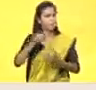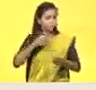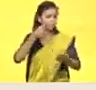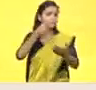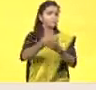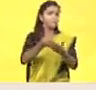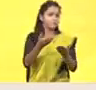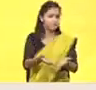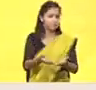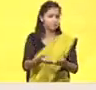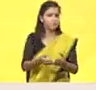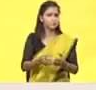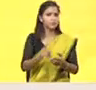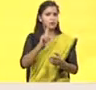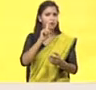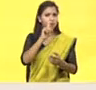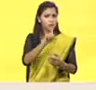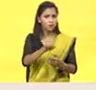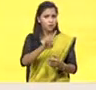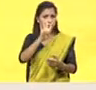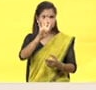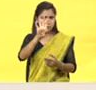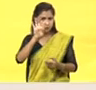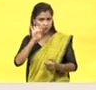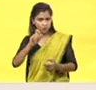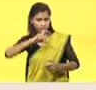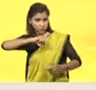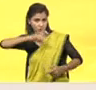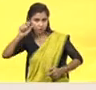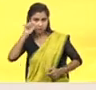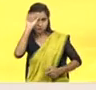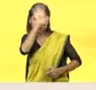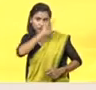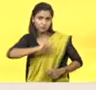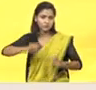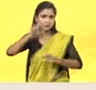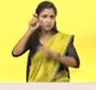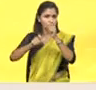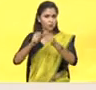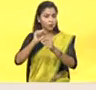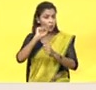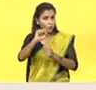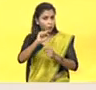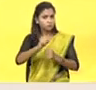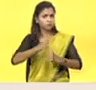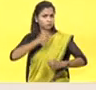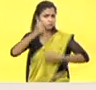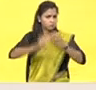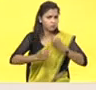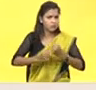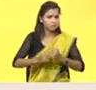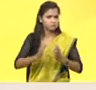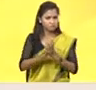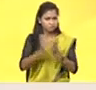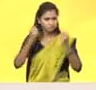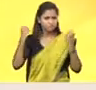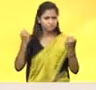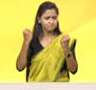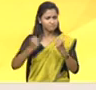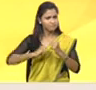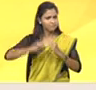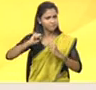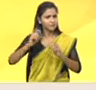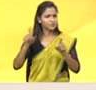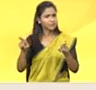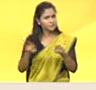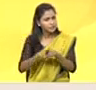हैं। 140 करोड़ भारतीय अपने एथलीट और खिलाड़ियों को चीयर कर रहे हैं। आप